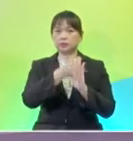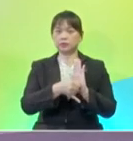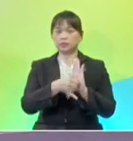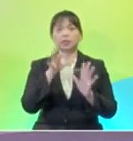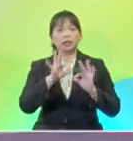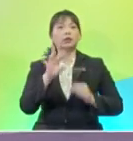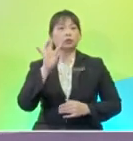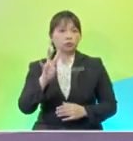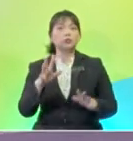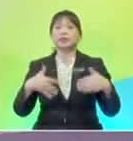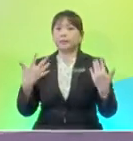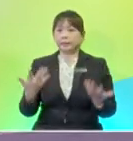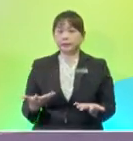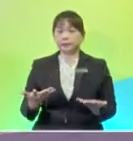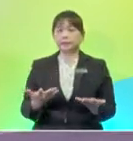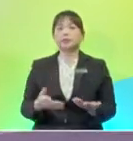macam